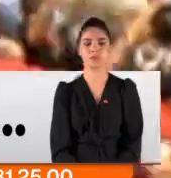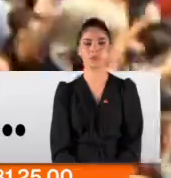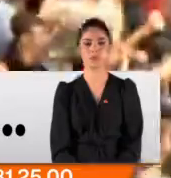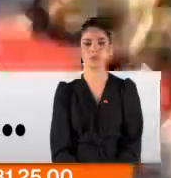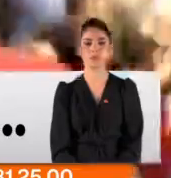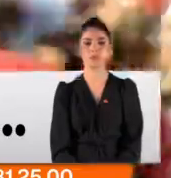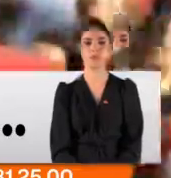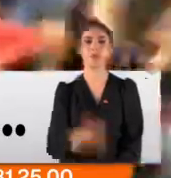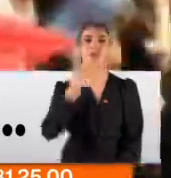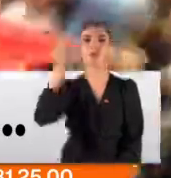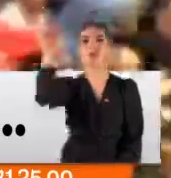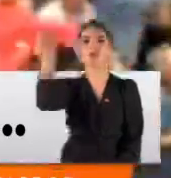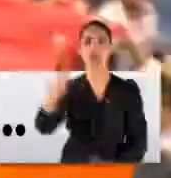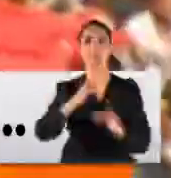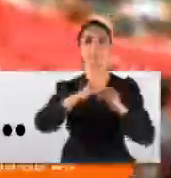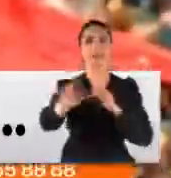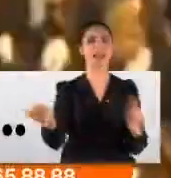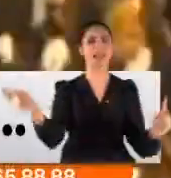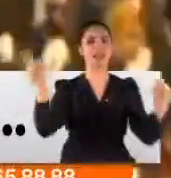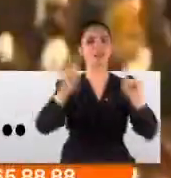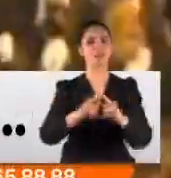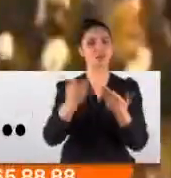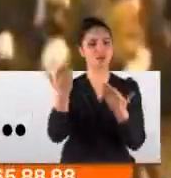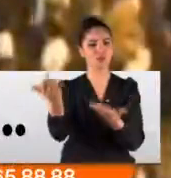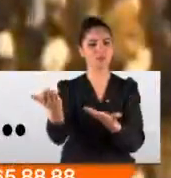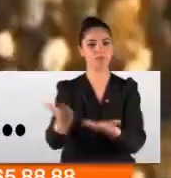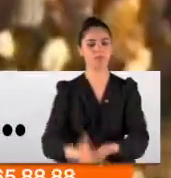Ve başkan milletiyle buluştu.